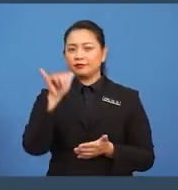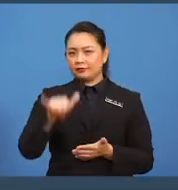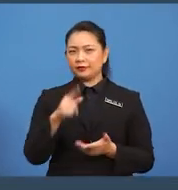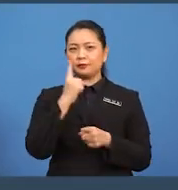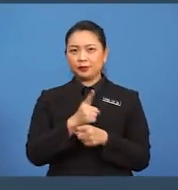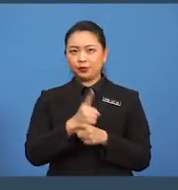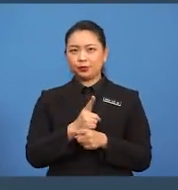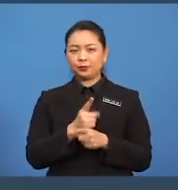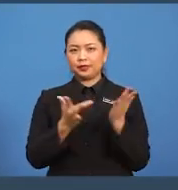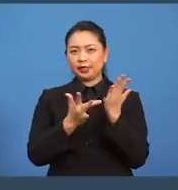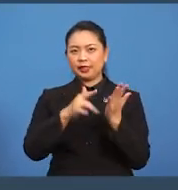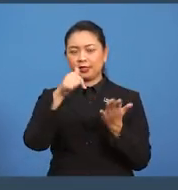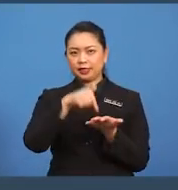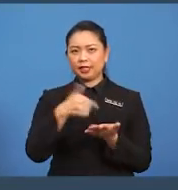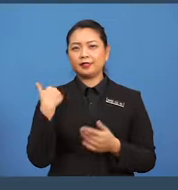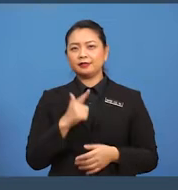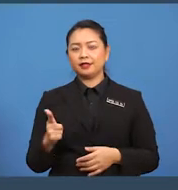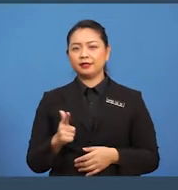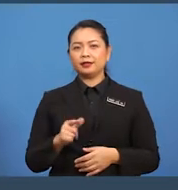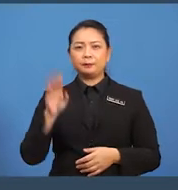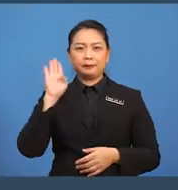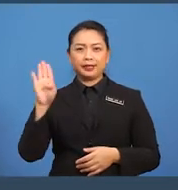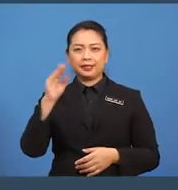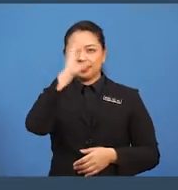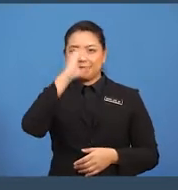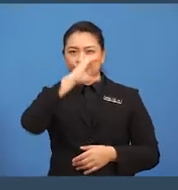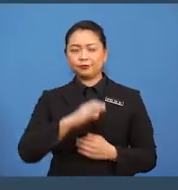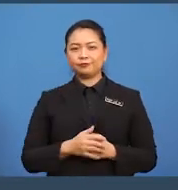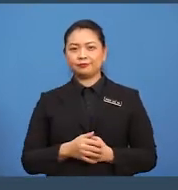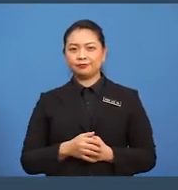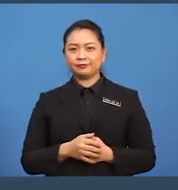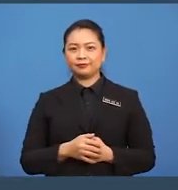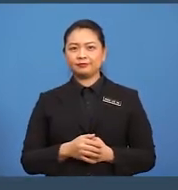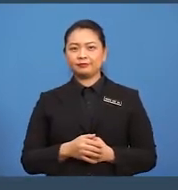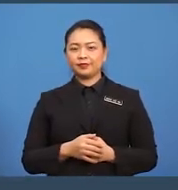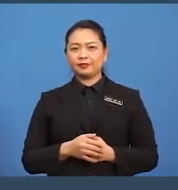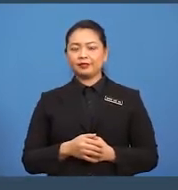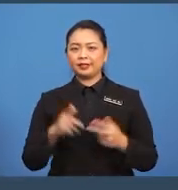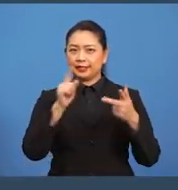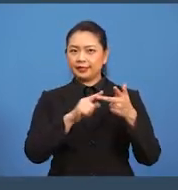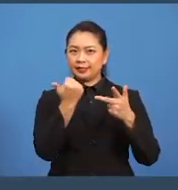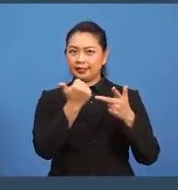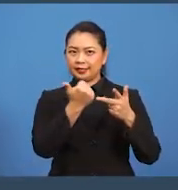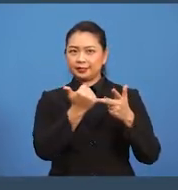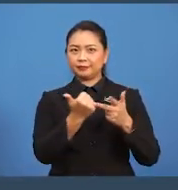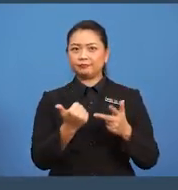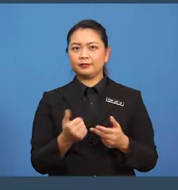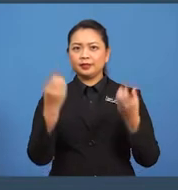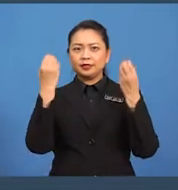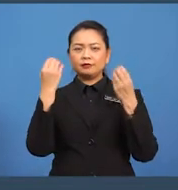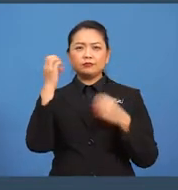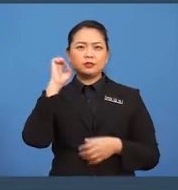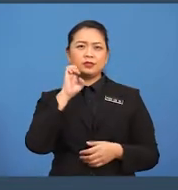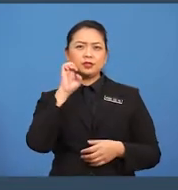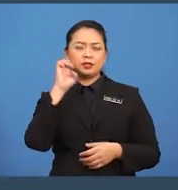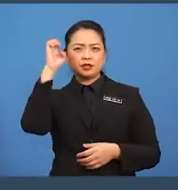Ya betul. Teknik ini dikenali sebagai teknik binary search. Uji minda ketiga. Encik